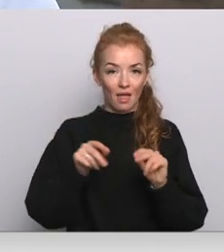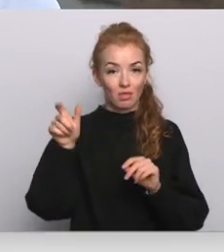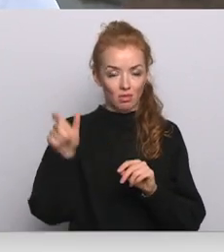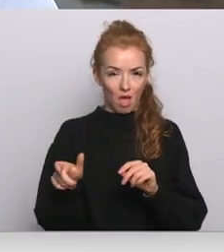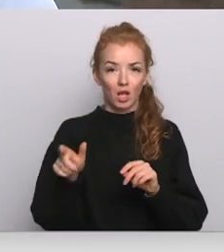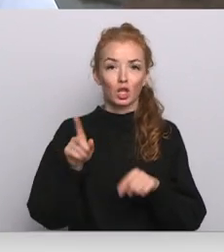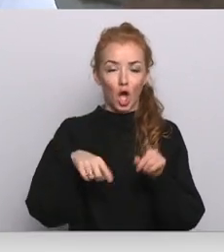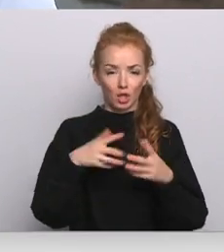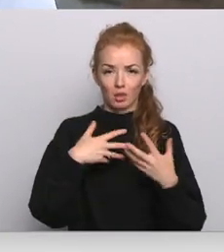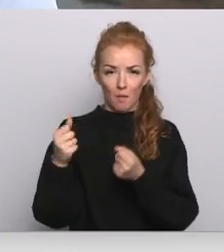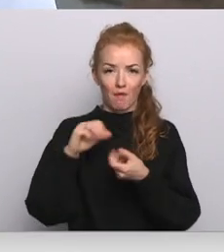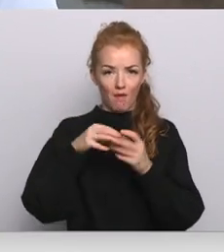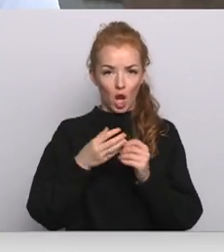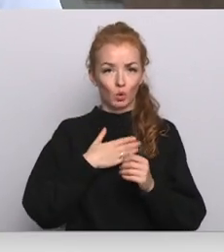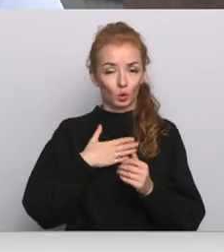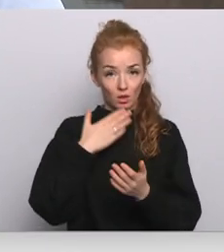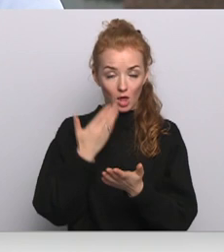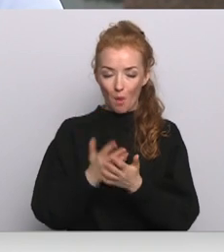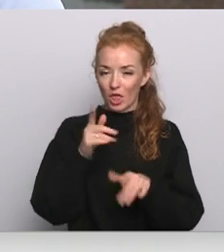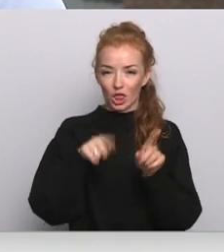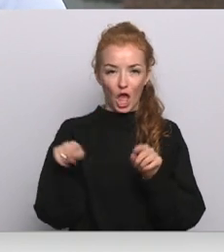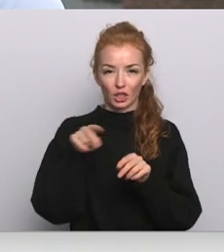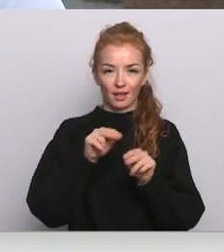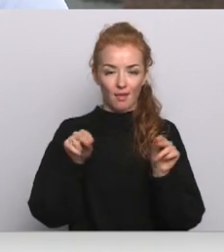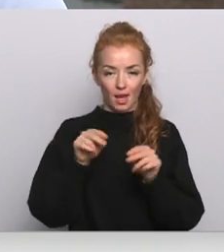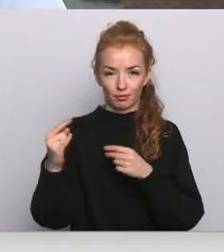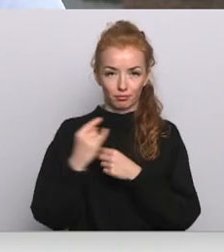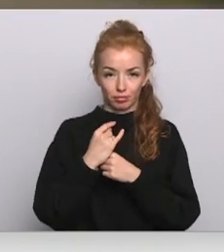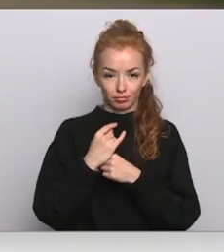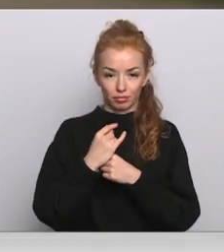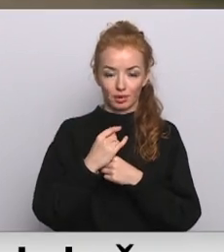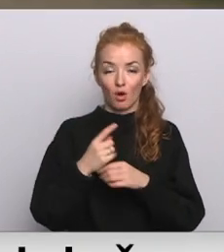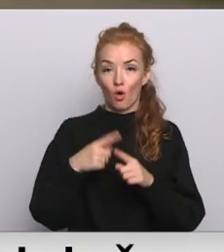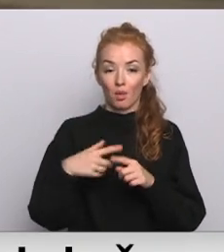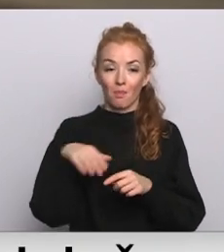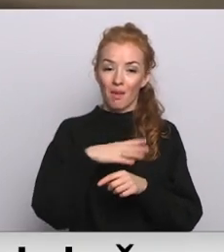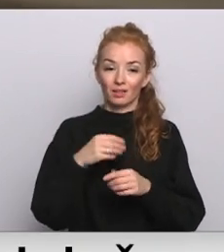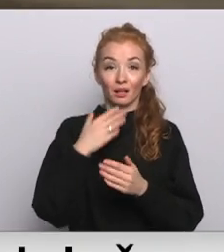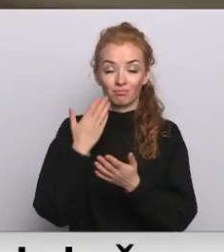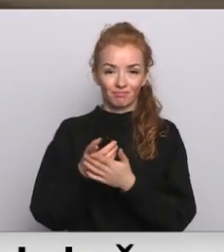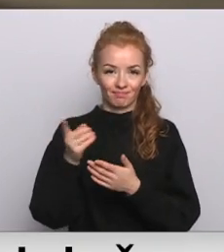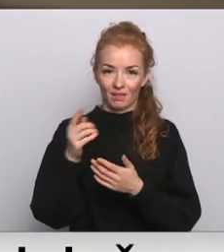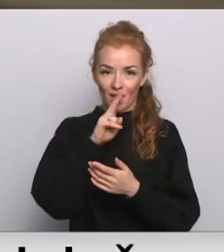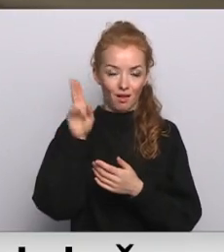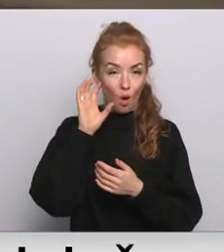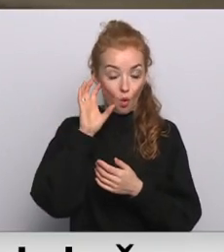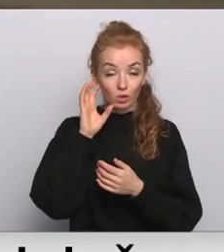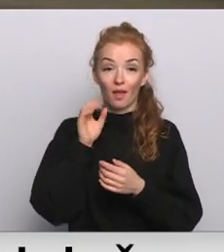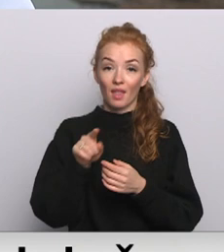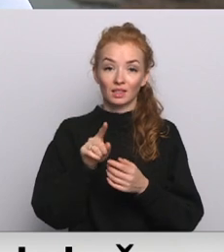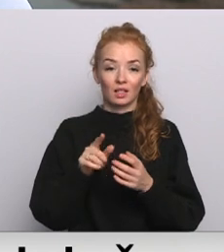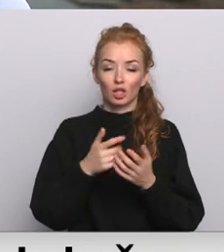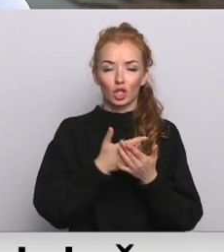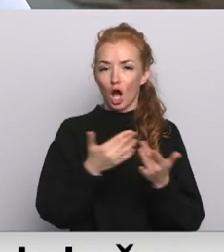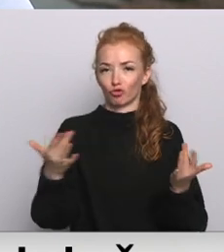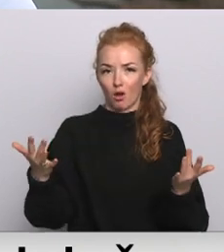mūsu ieteikumus, ir treneri, kas netik ļoti uz to tā kā, balstās, ko mēs esam ieteikuši. Es domāju, ka tā ir daudzpusīga, ka tas nav,